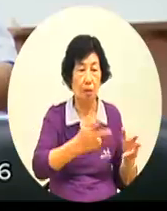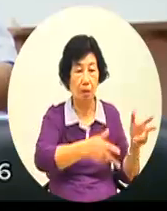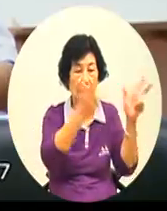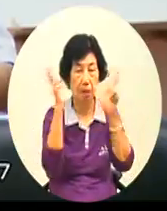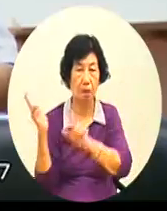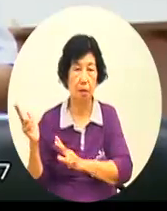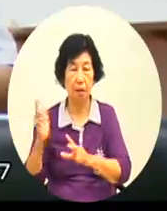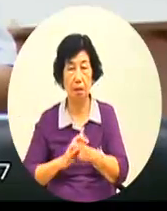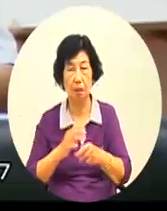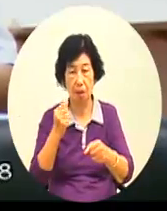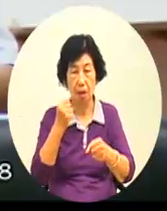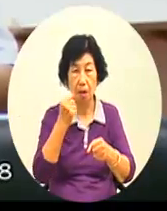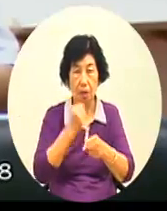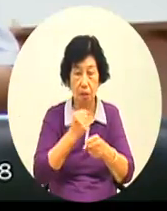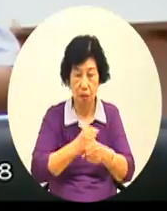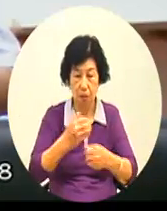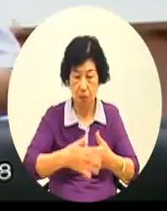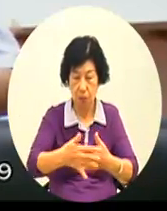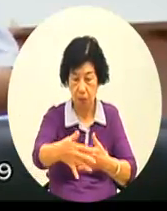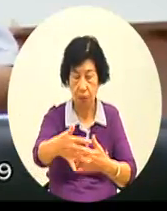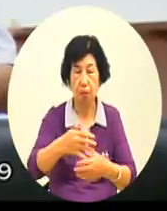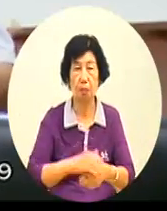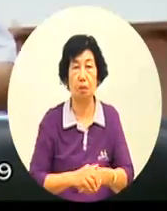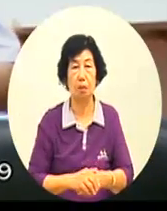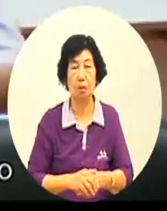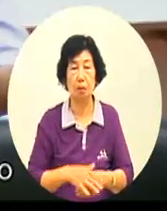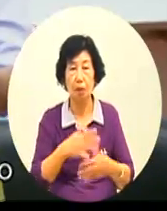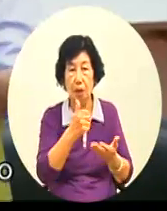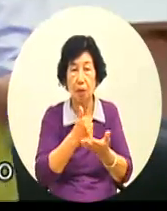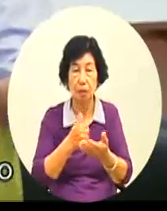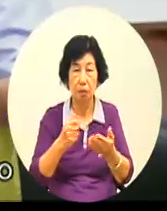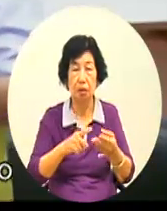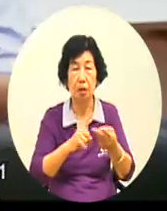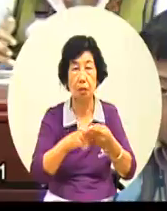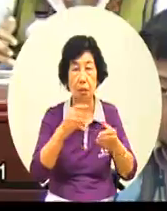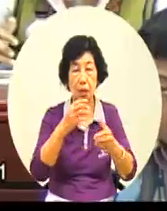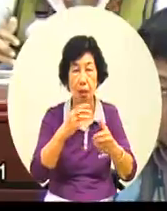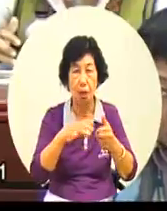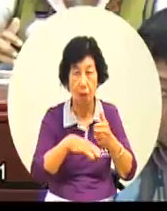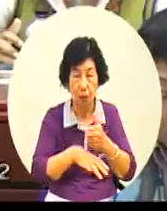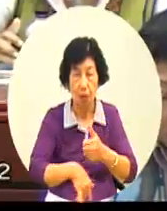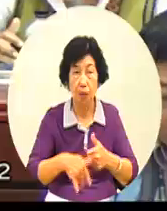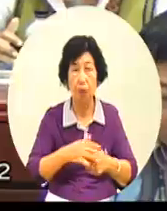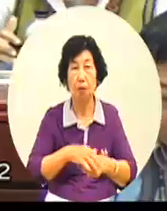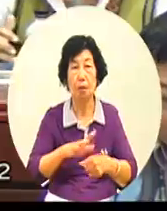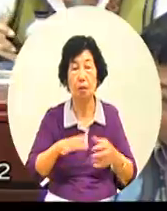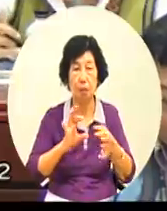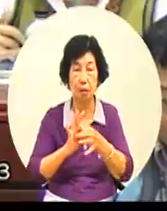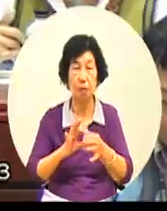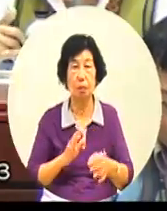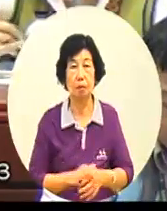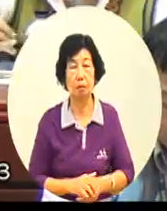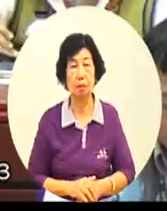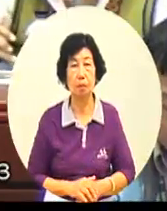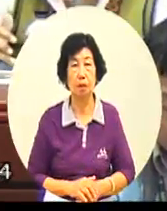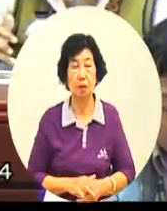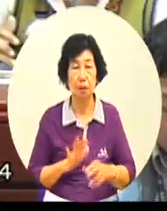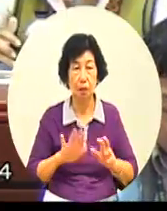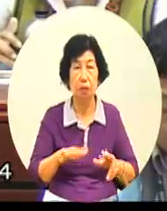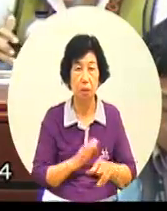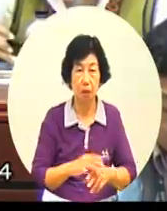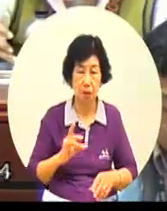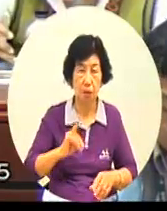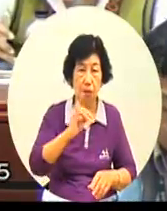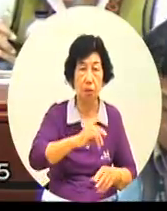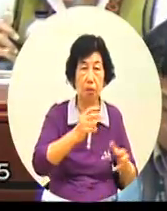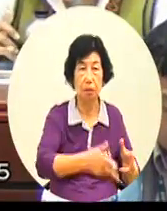现在如何了？请主委答复。 好，谢谢议员关心啊。那其实我们这个龙桥啊，议员持续